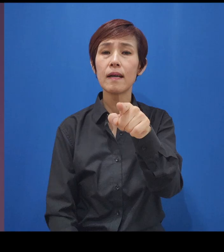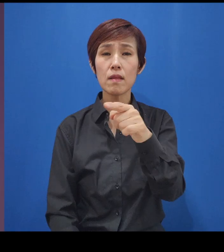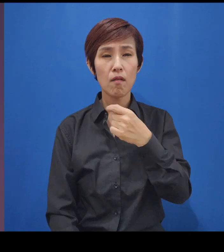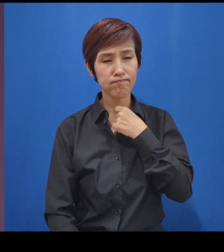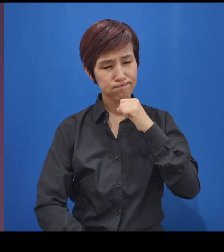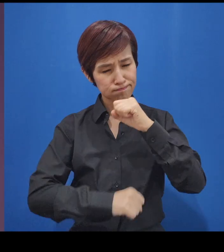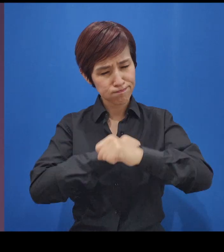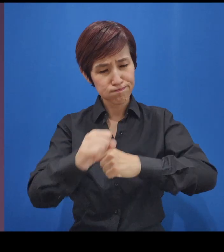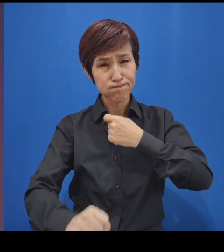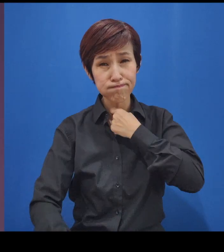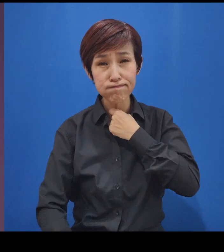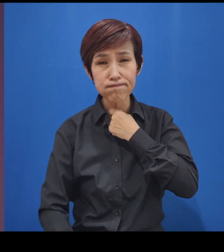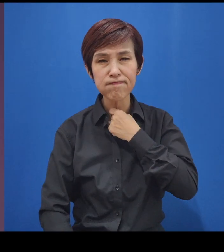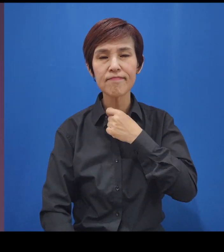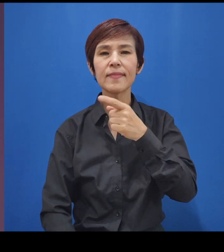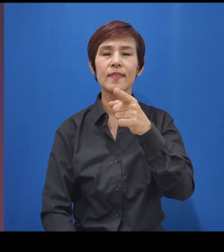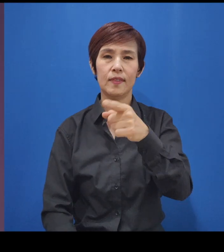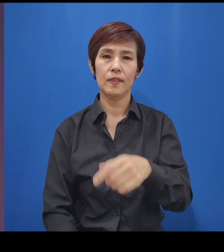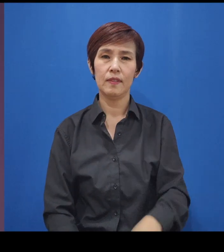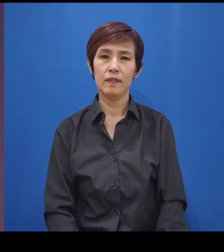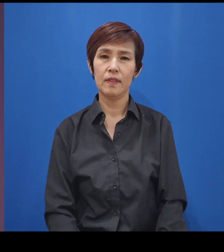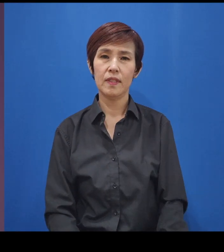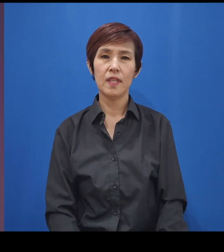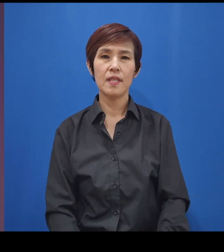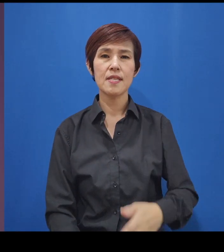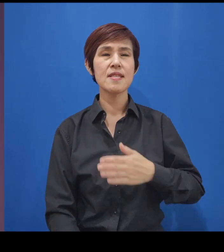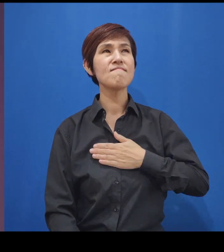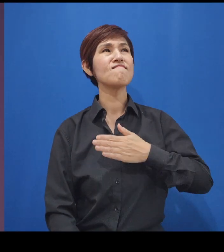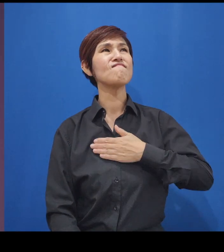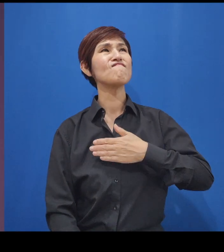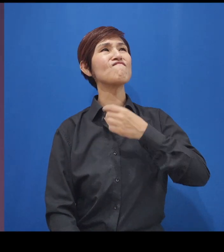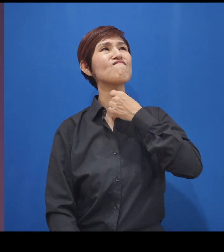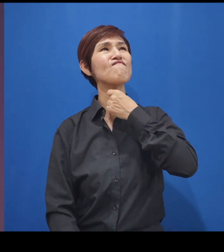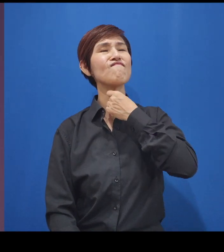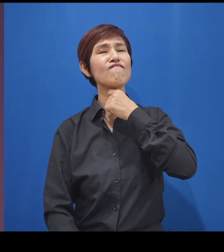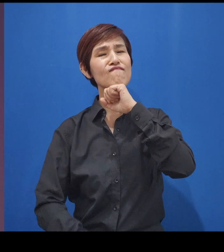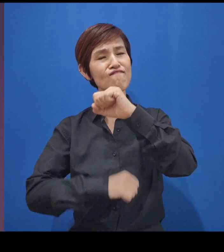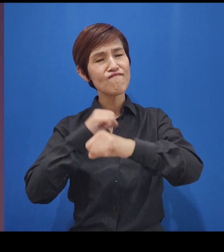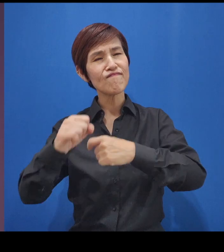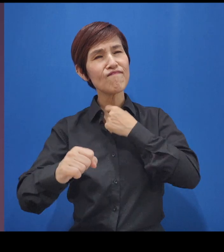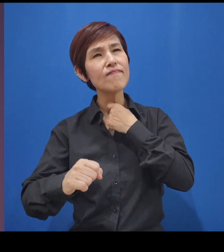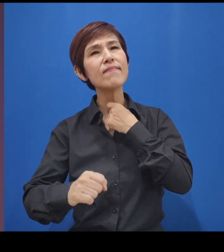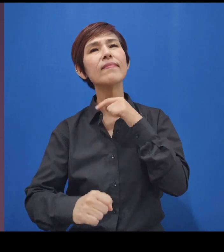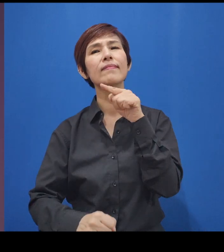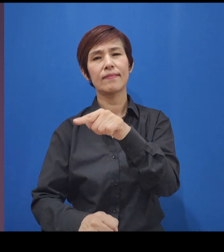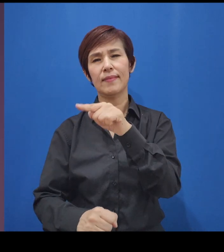원하는 대로 하고 싶은 거죠. 내 주장을 하고 싶은 거죠.